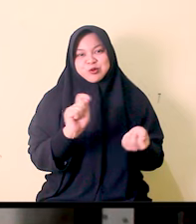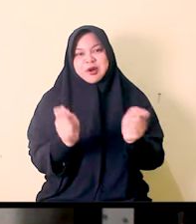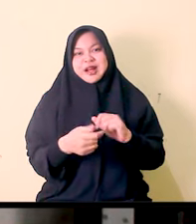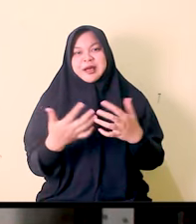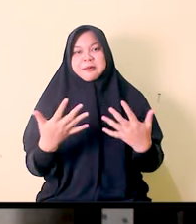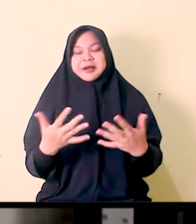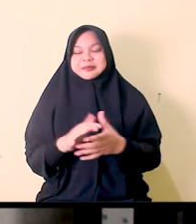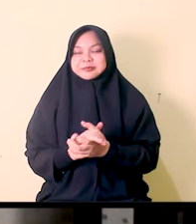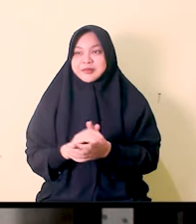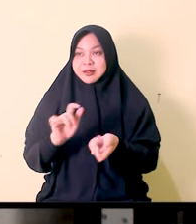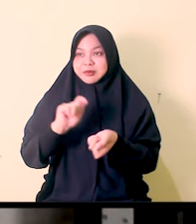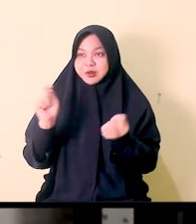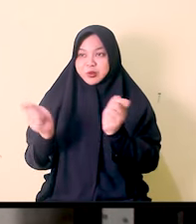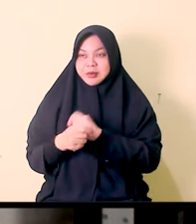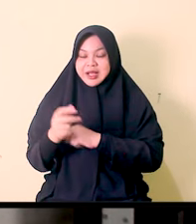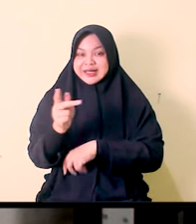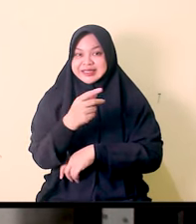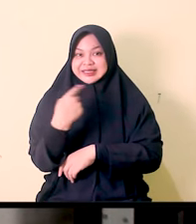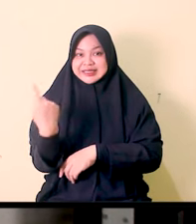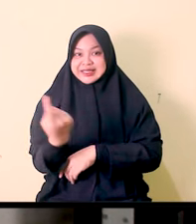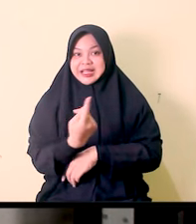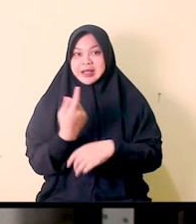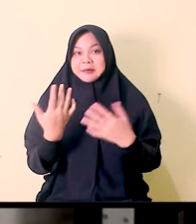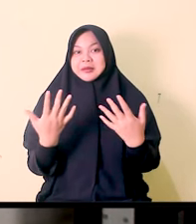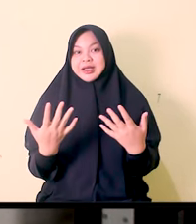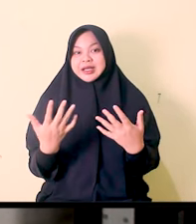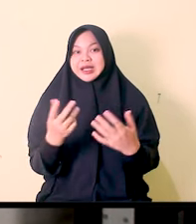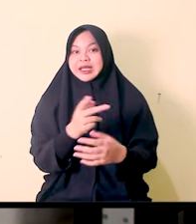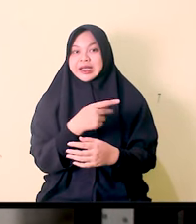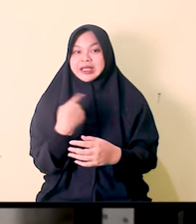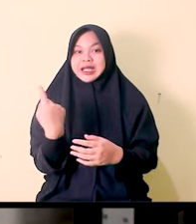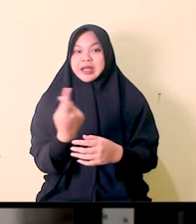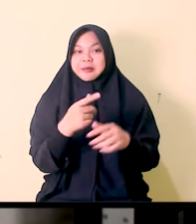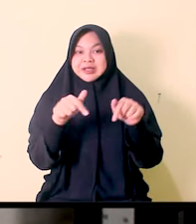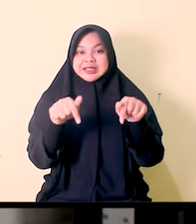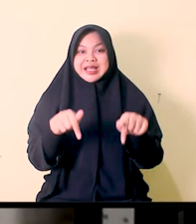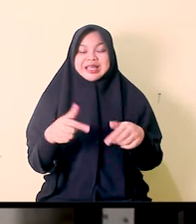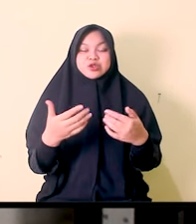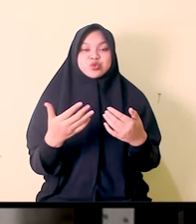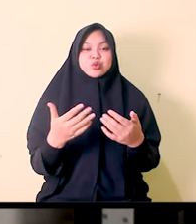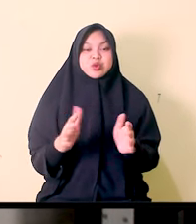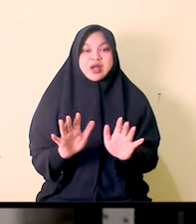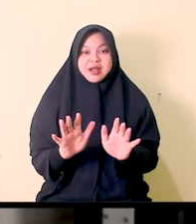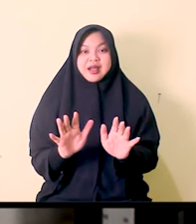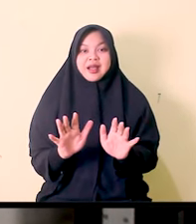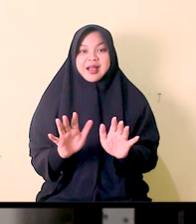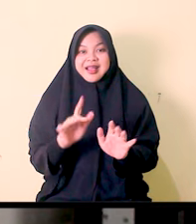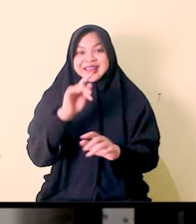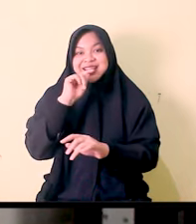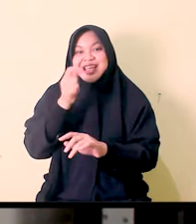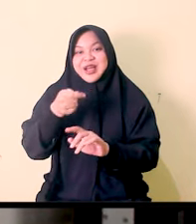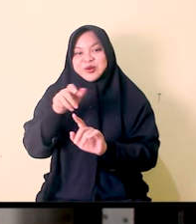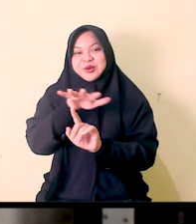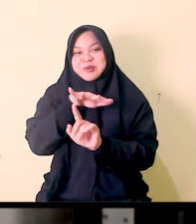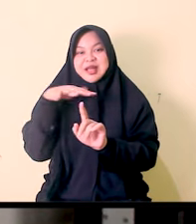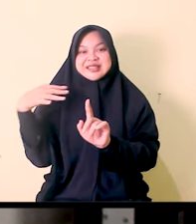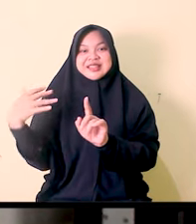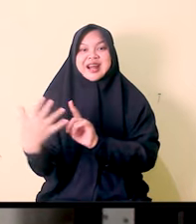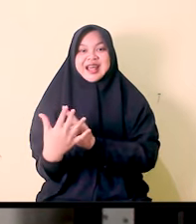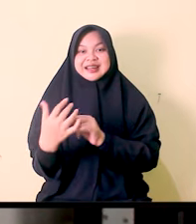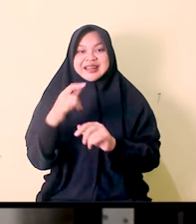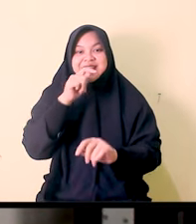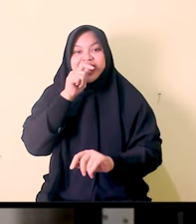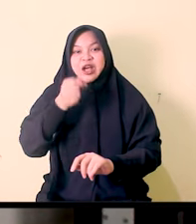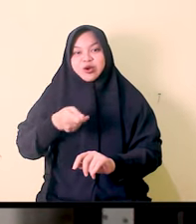buat kami yaitu kami ini sudah diakui oleh masyarakat dan juga diakui oleh